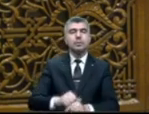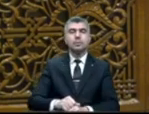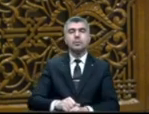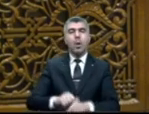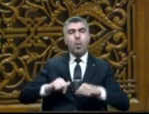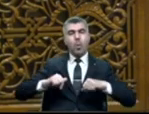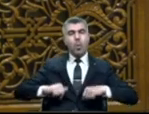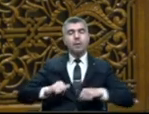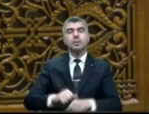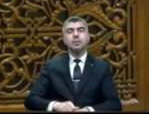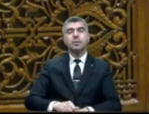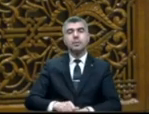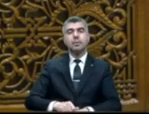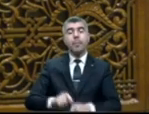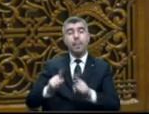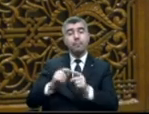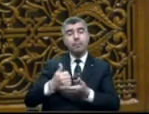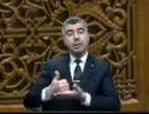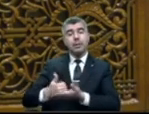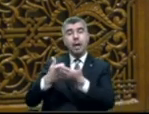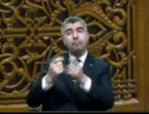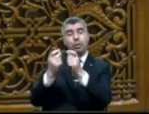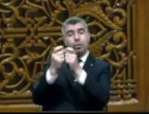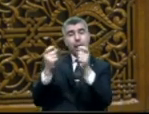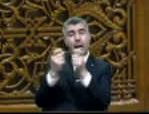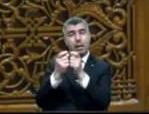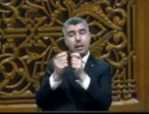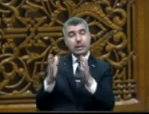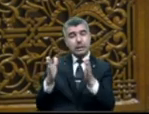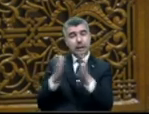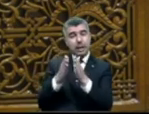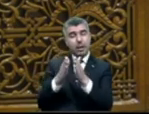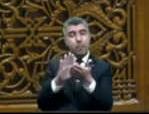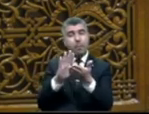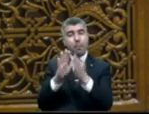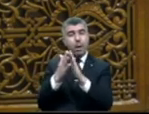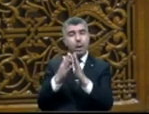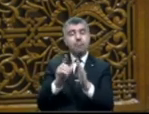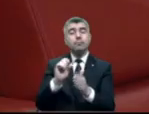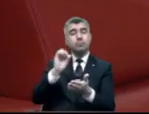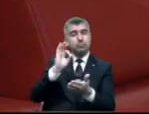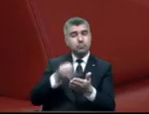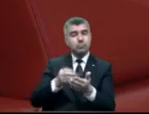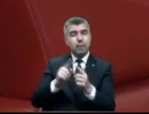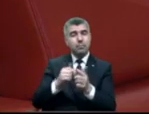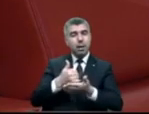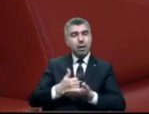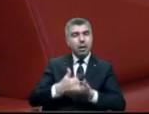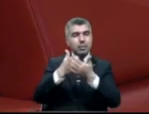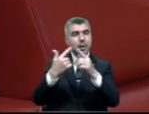الوزيرة المحترمة، لا شك أن دعم المقاولات الصغيرة والمتوسطة وتمكينها من الولوج لفرص